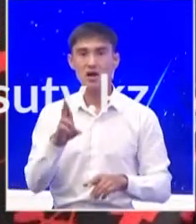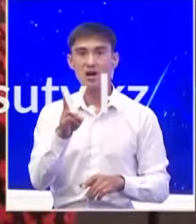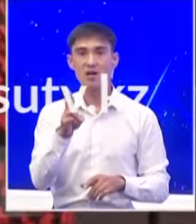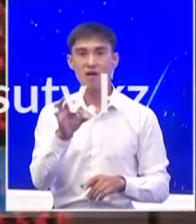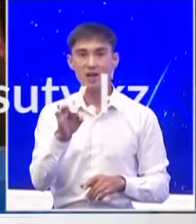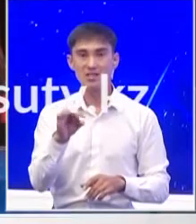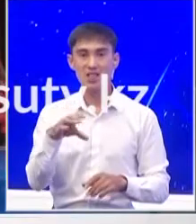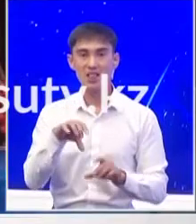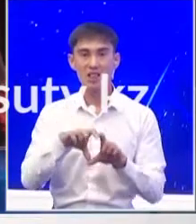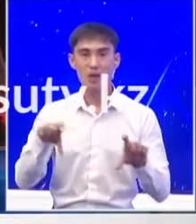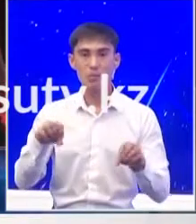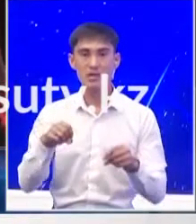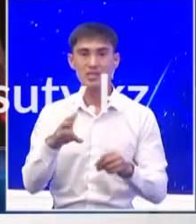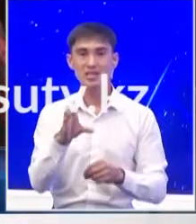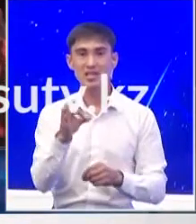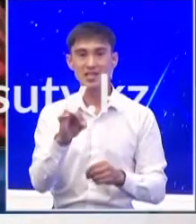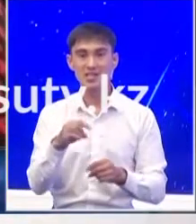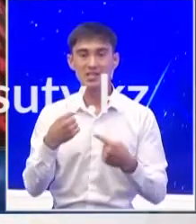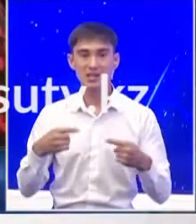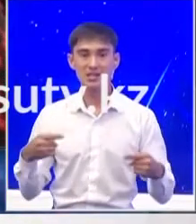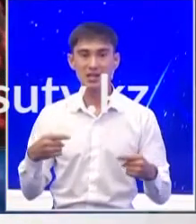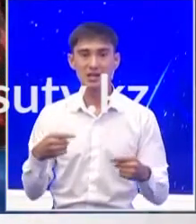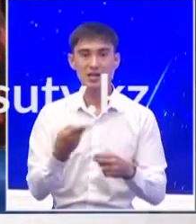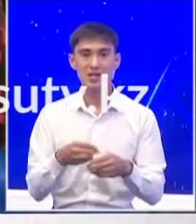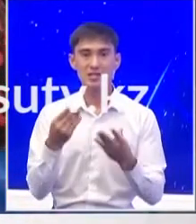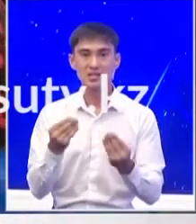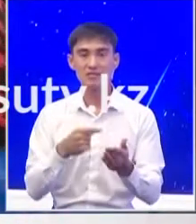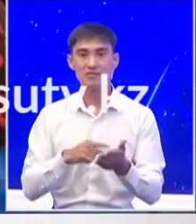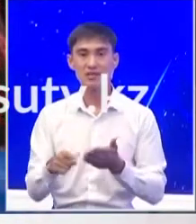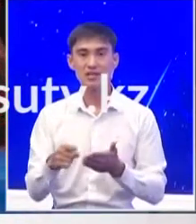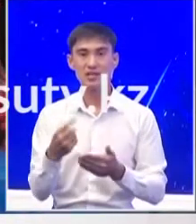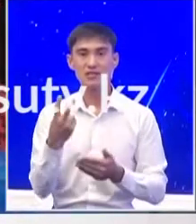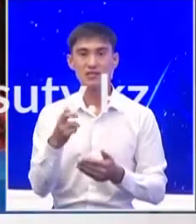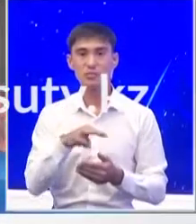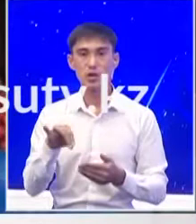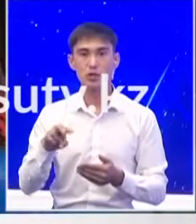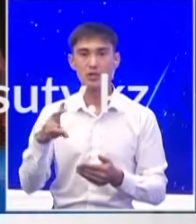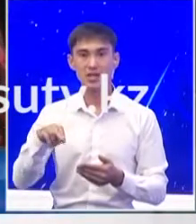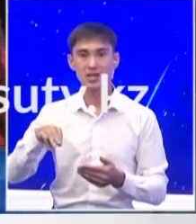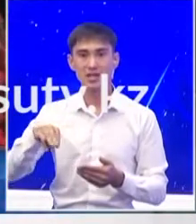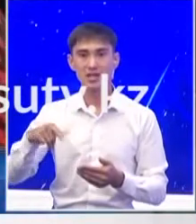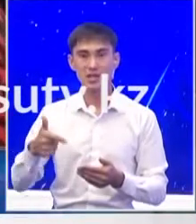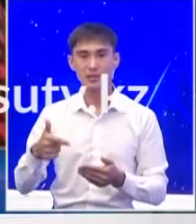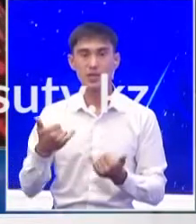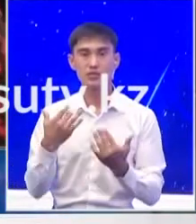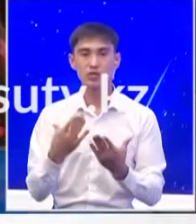лампы, санитайзеры и так далее. То есть на эти средства выделены 200 миллионов тенге. На сегодняшний